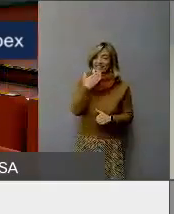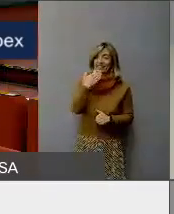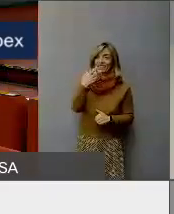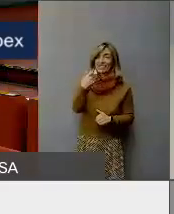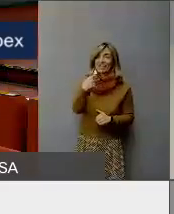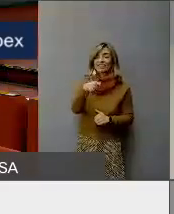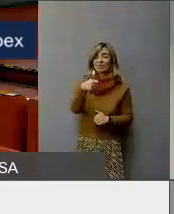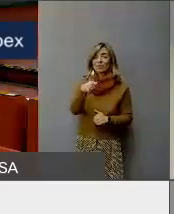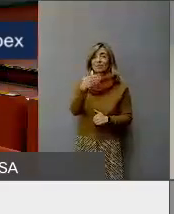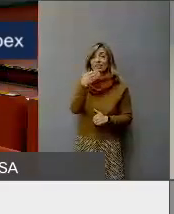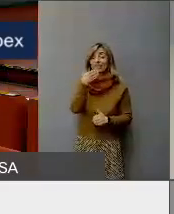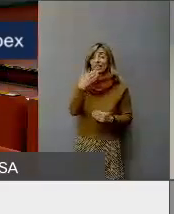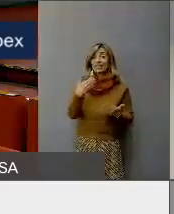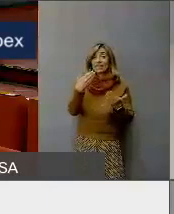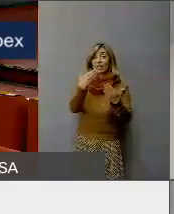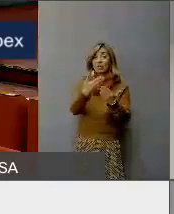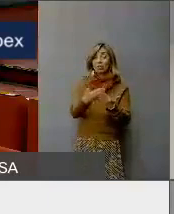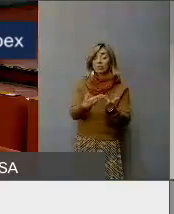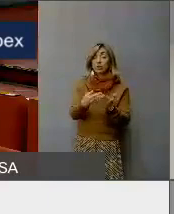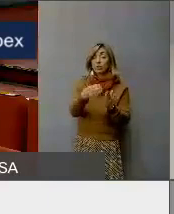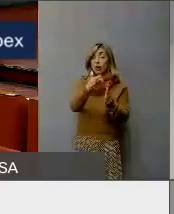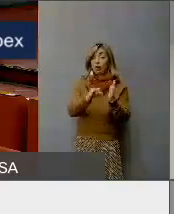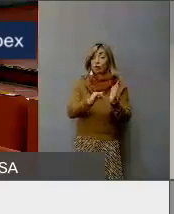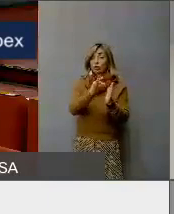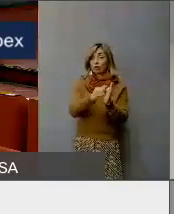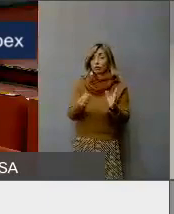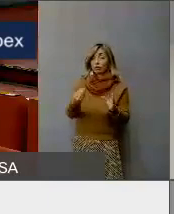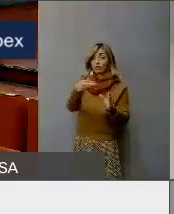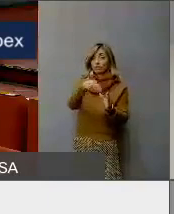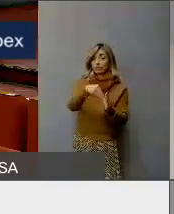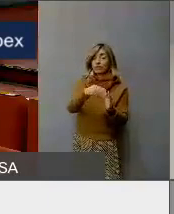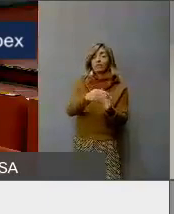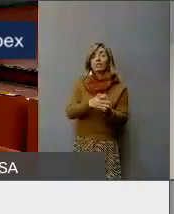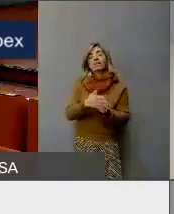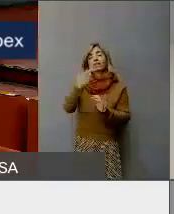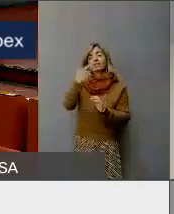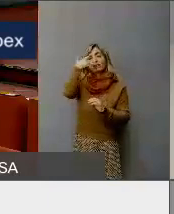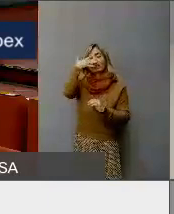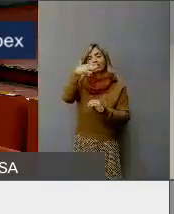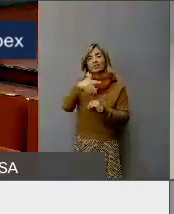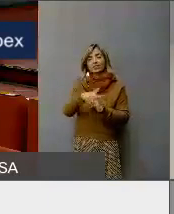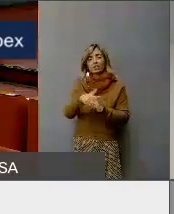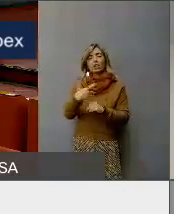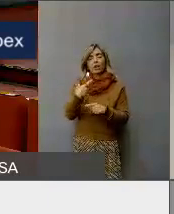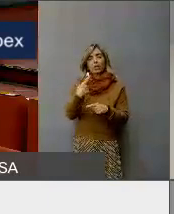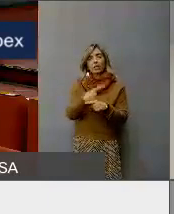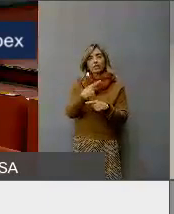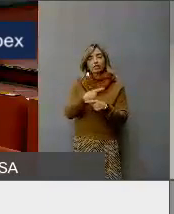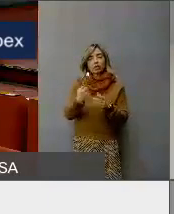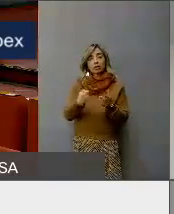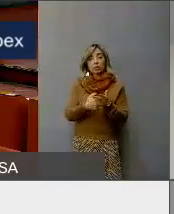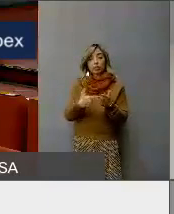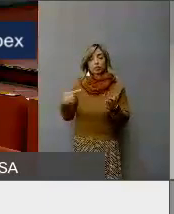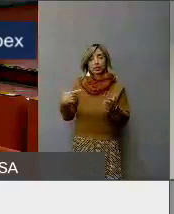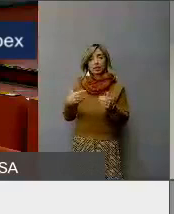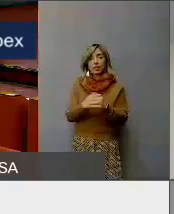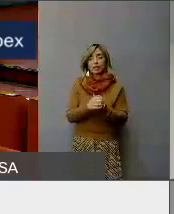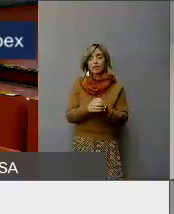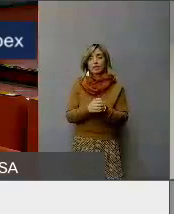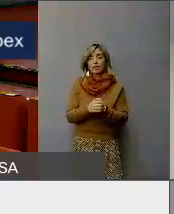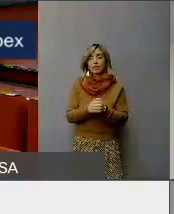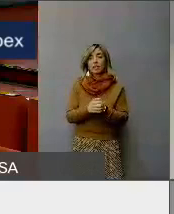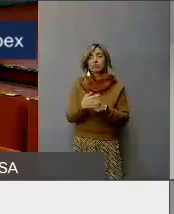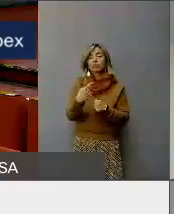questa mozione messa all'ordine del giorno perché so che risponde a un'esigenza importante da parte di